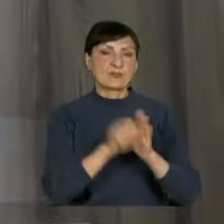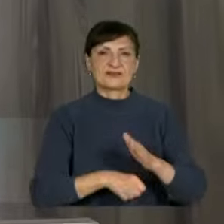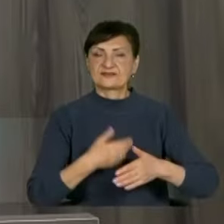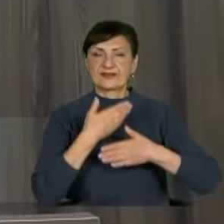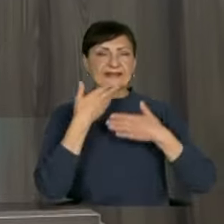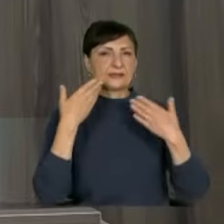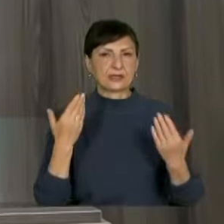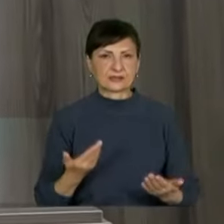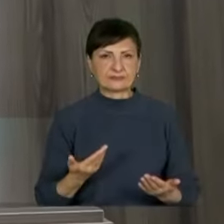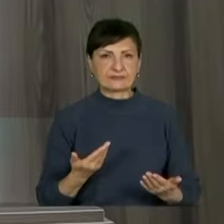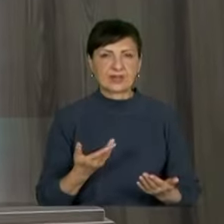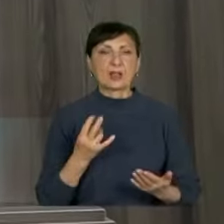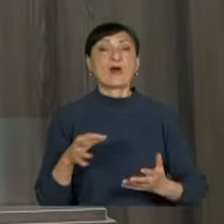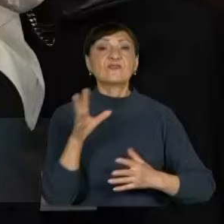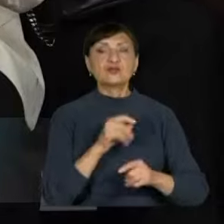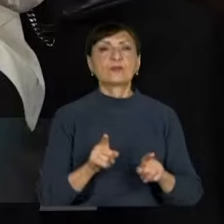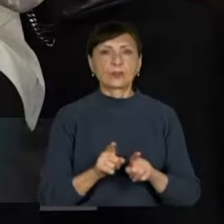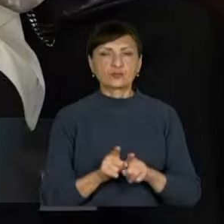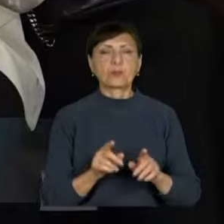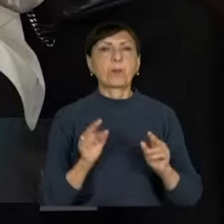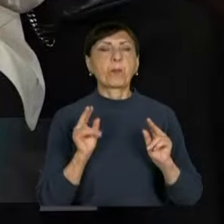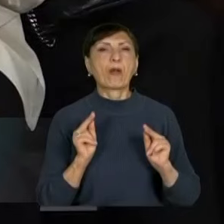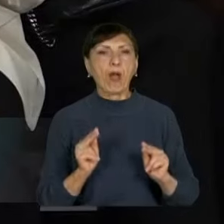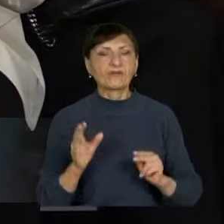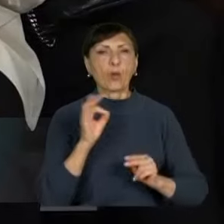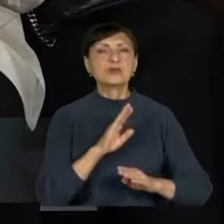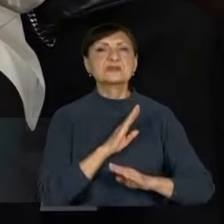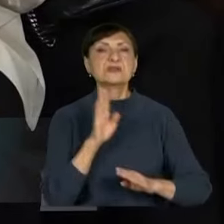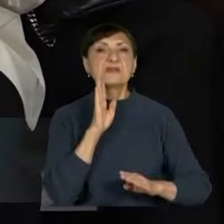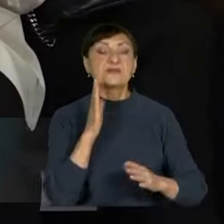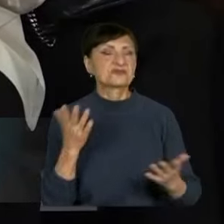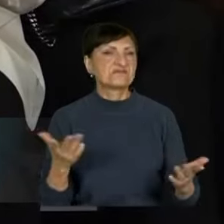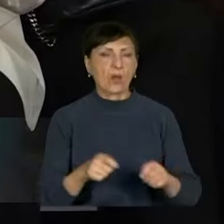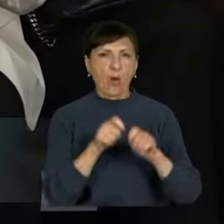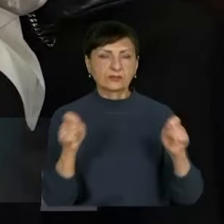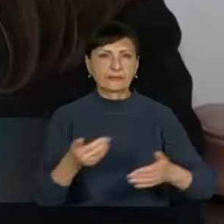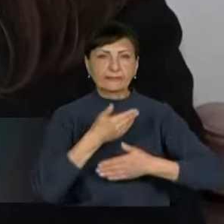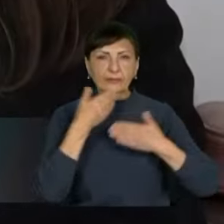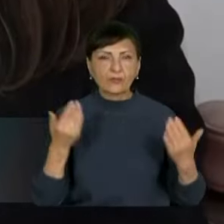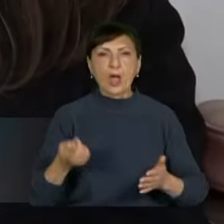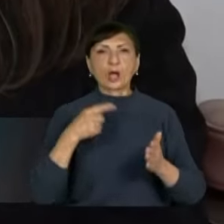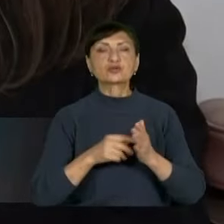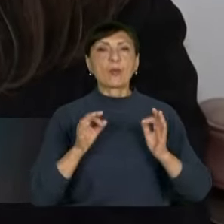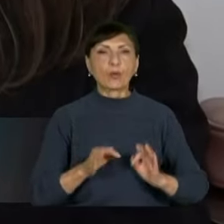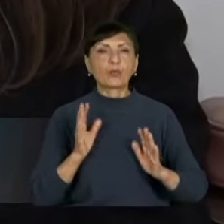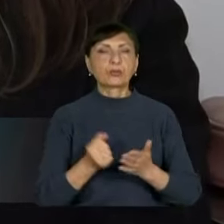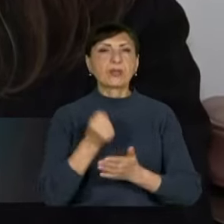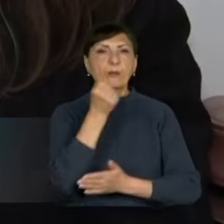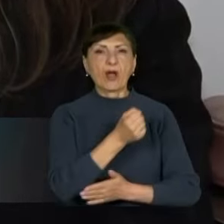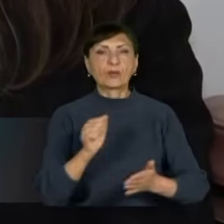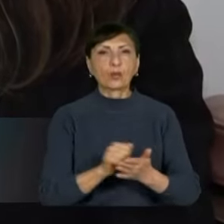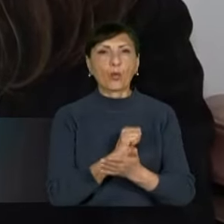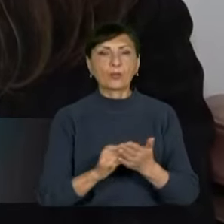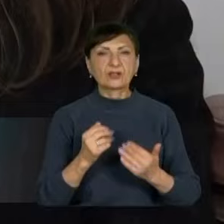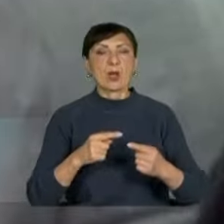убийству ребенка. Несмотря на все это, правда о смерти девочки так и осталась не раскрытой. Городскому прокурору будут направлены материалы дела